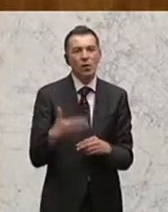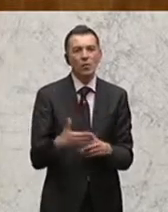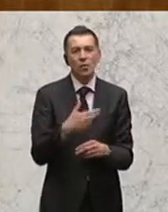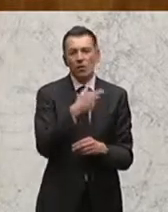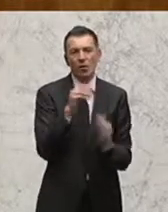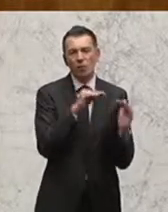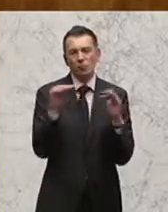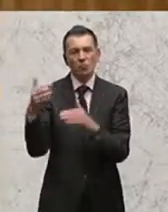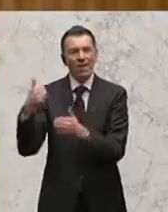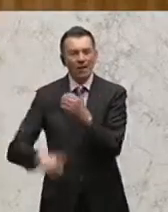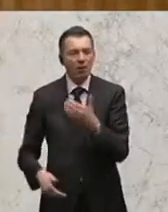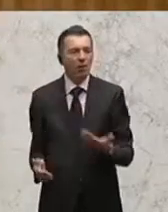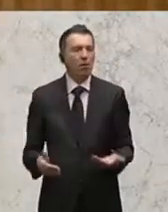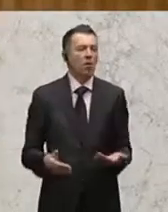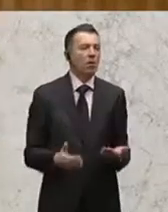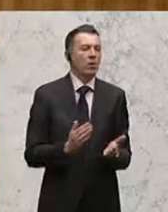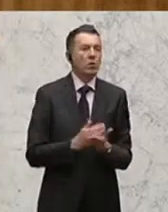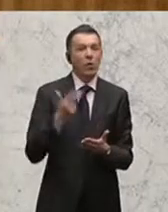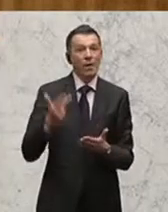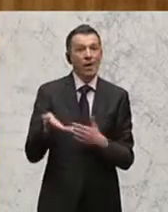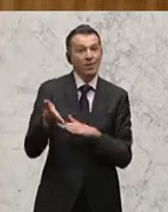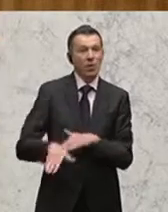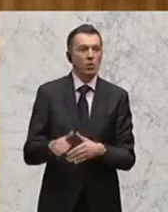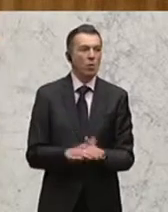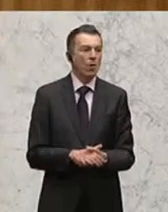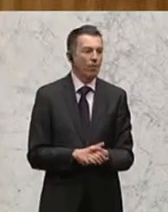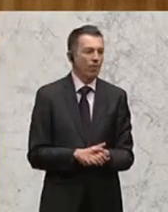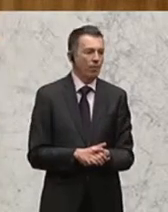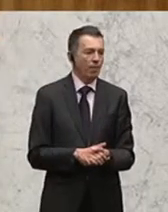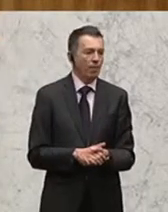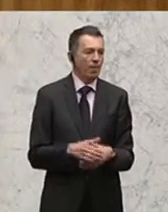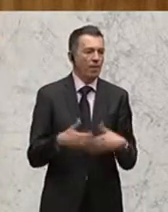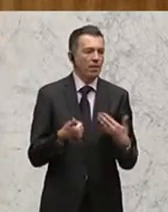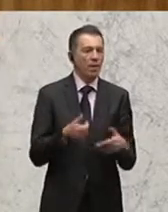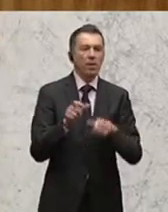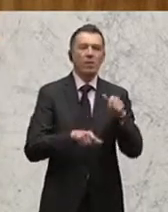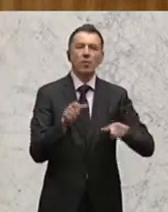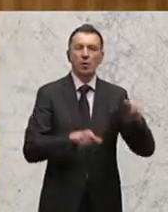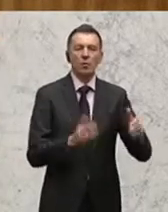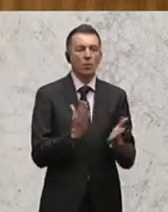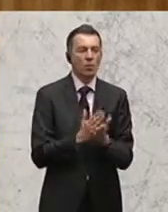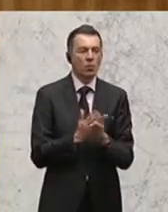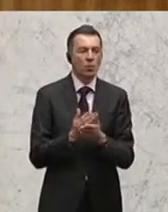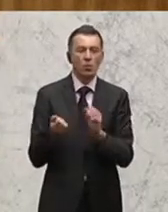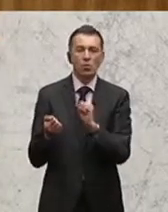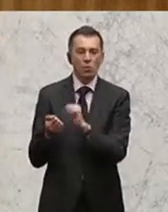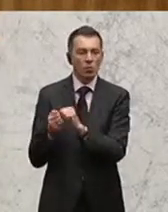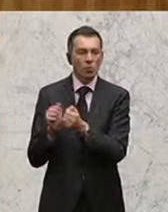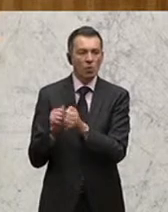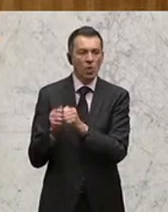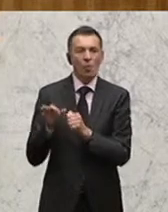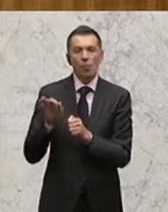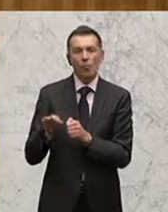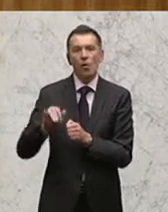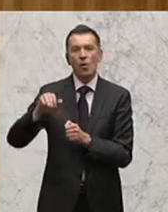in den Krieg gezogen sind, dass bereits 30 verstorben sind, dass 60 Menschen bereits aus dem Kampf für die